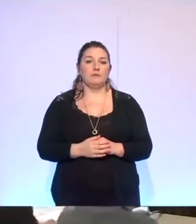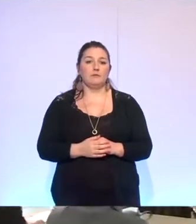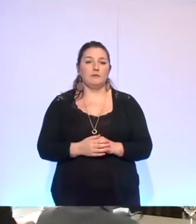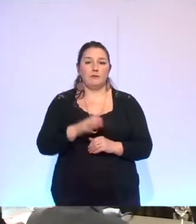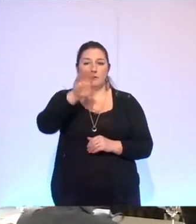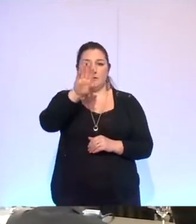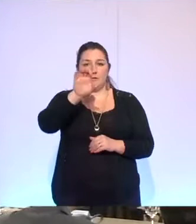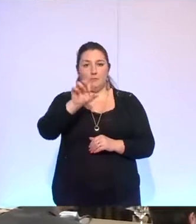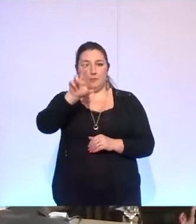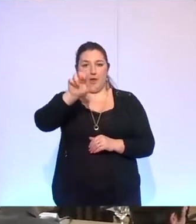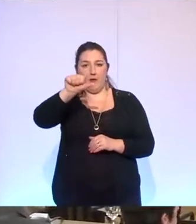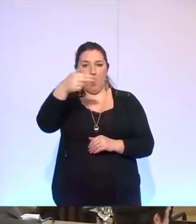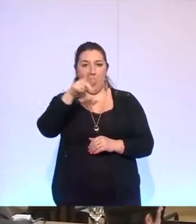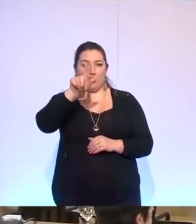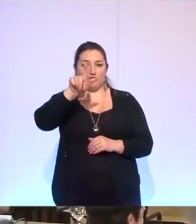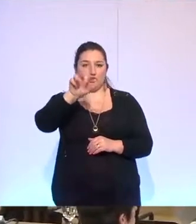Béranger Nathalie.